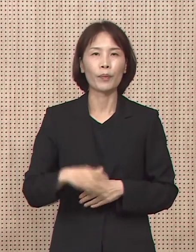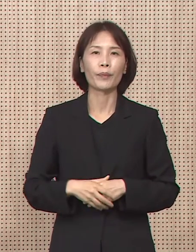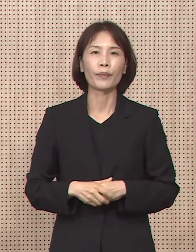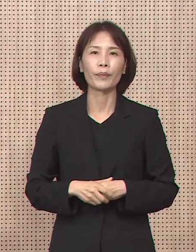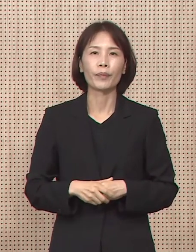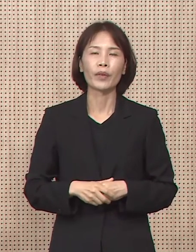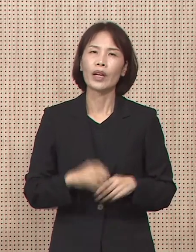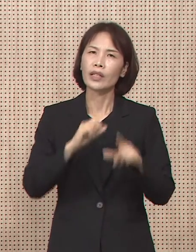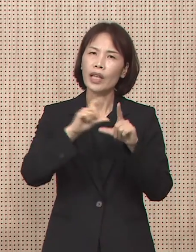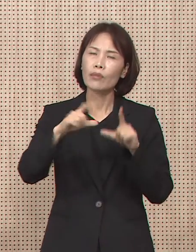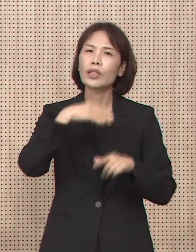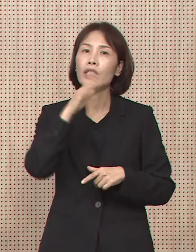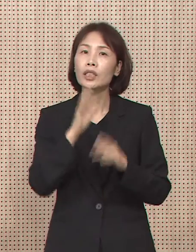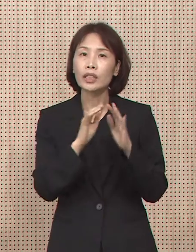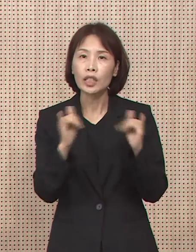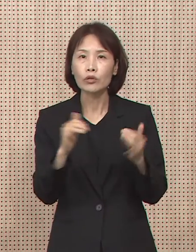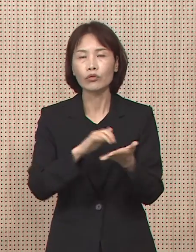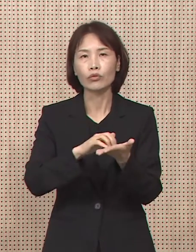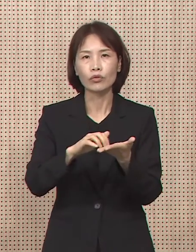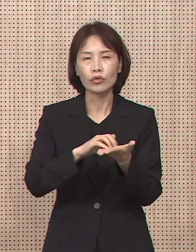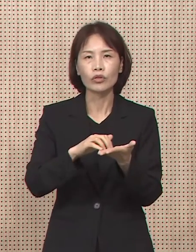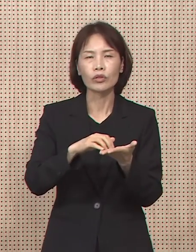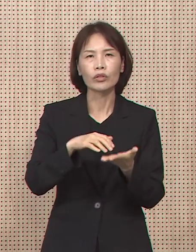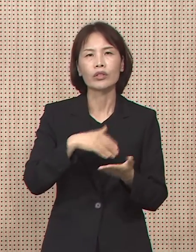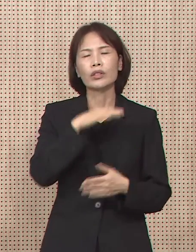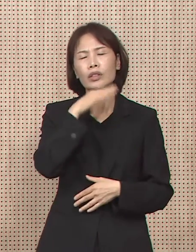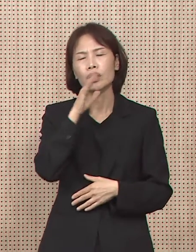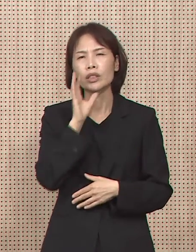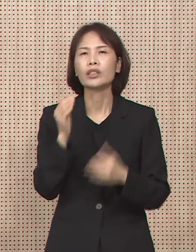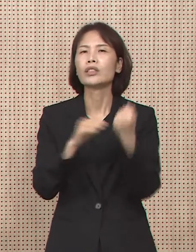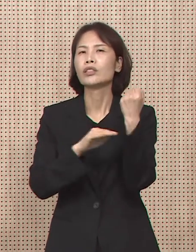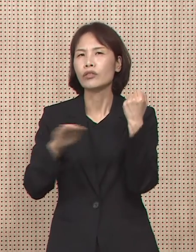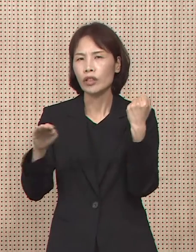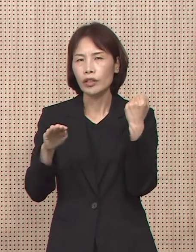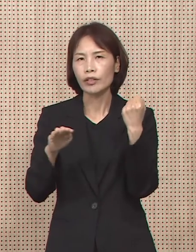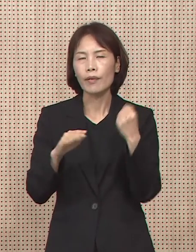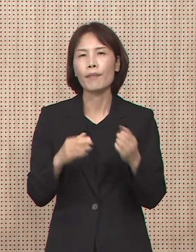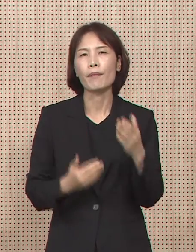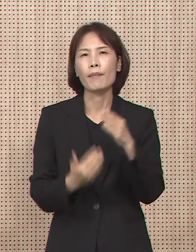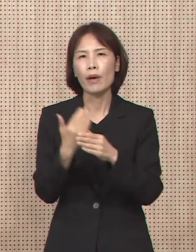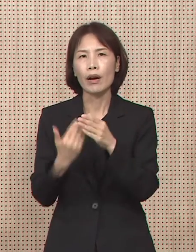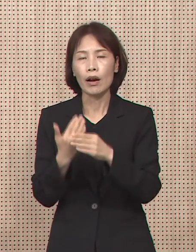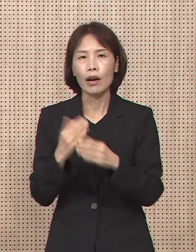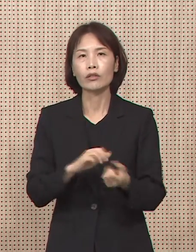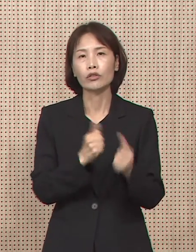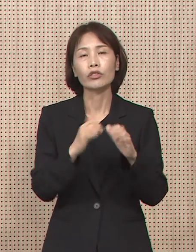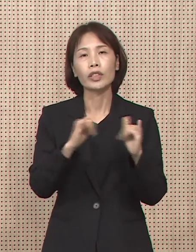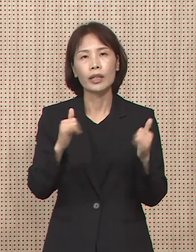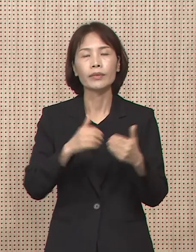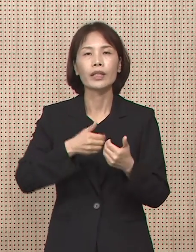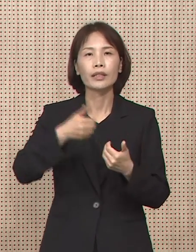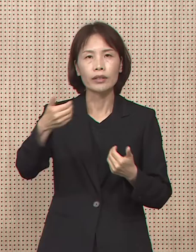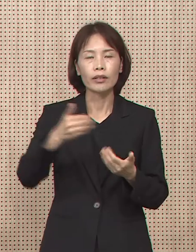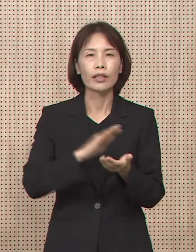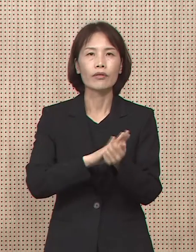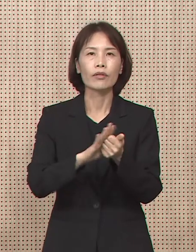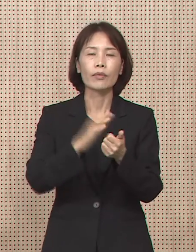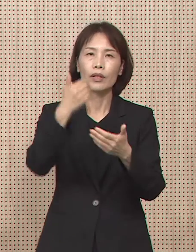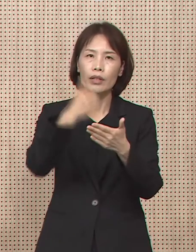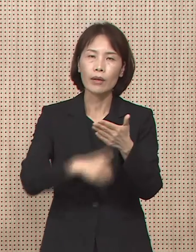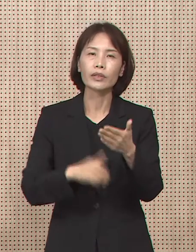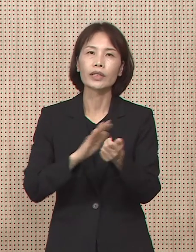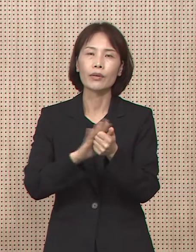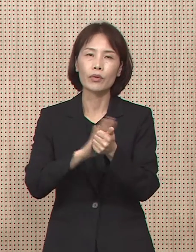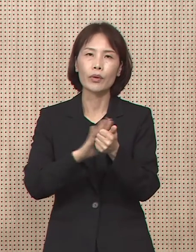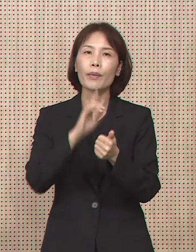있습니다. 대부분의 사망자는 지금 고령층에서 발생하고 있습니다. 삼가 고인의 명복을 빌며 유가족 분들께 깊은